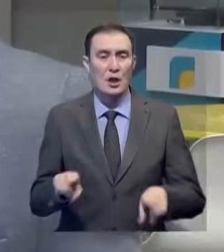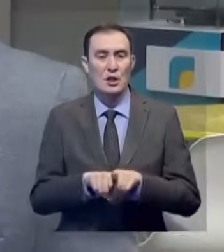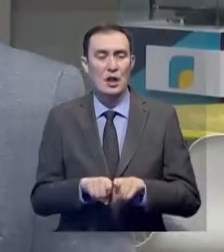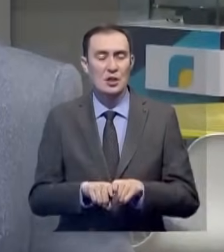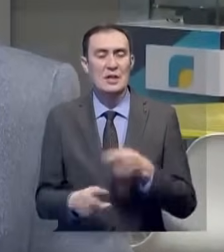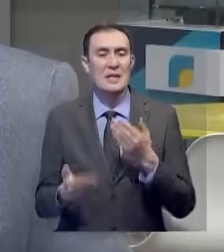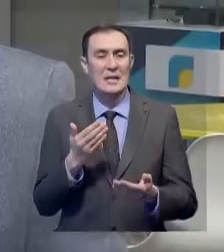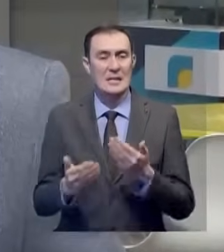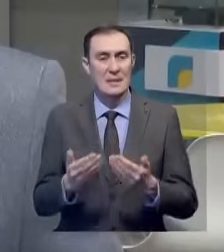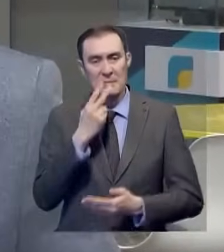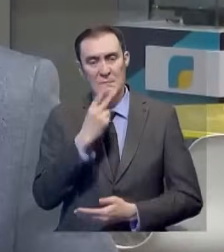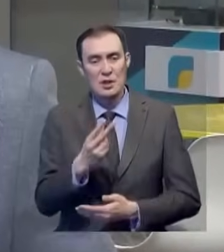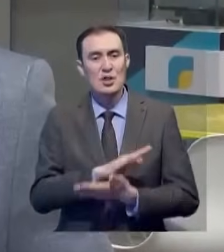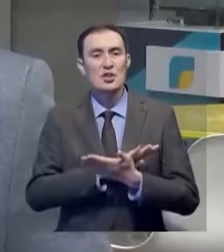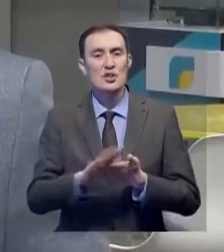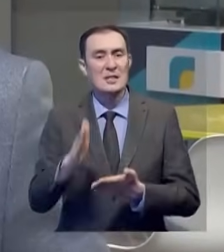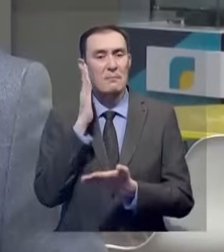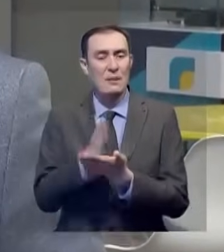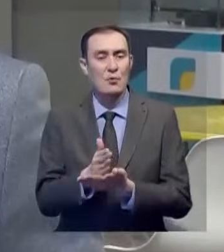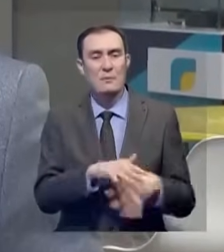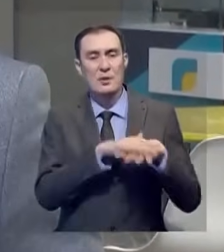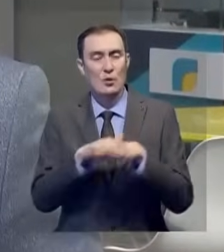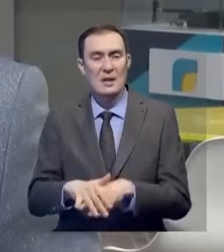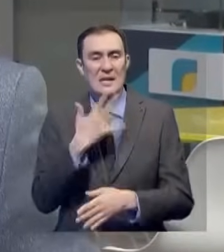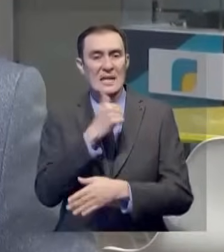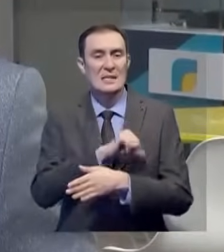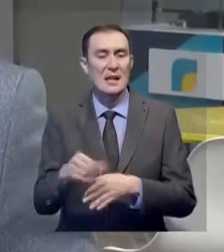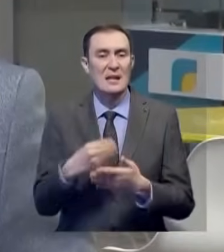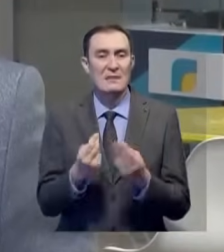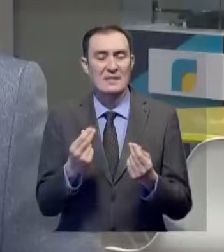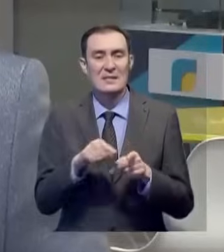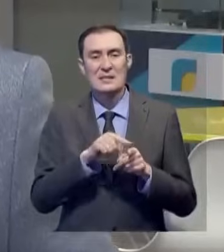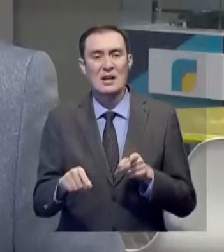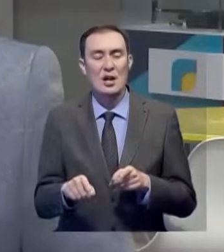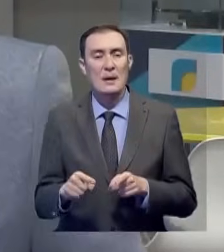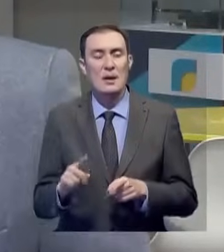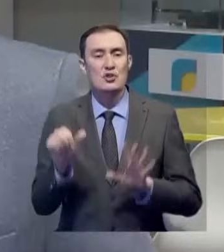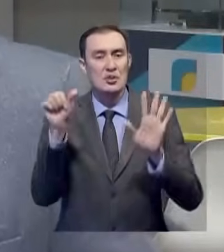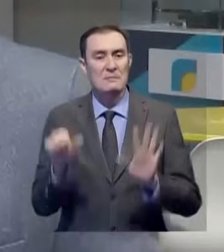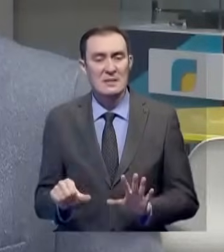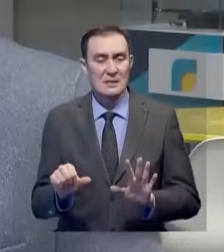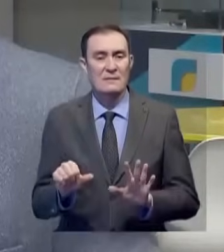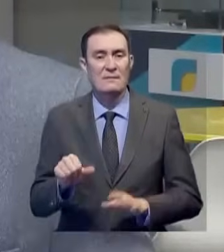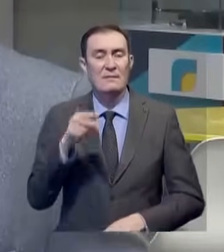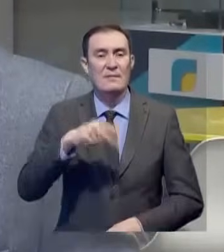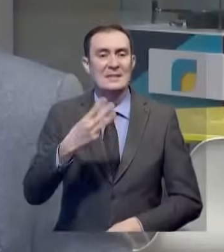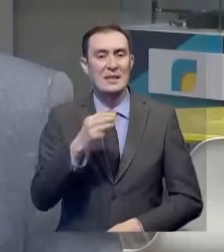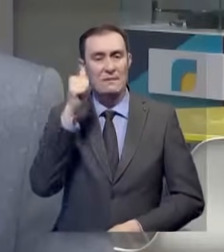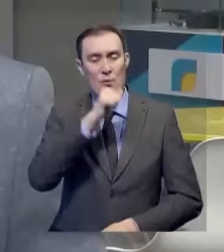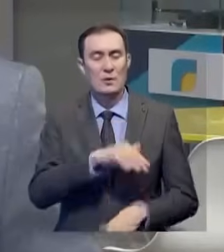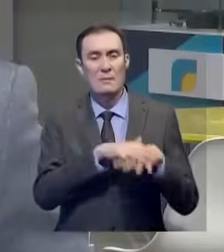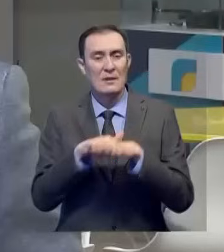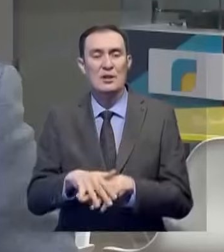если посмотреть именно чистый приток прямых иностранных инвестиций за первое полугодие 2023 года, мы